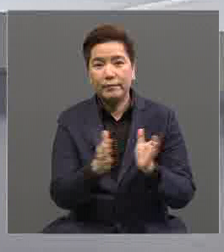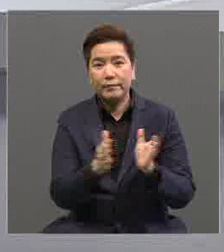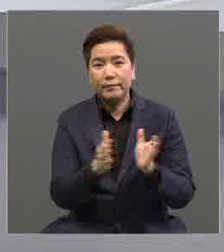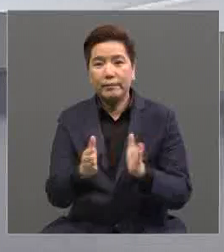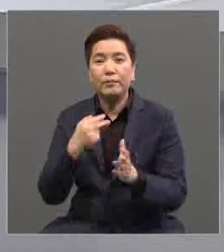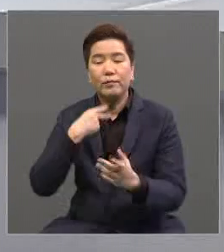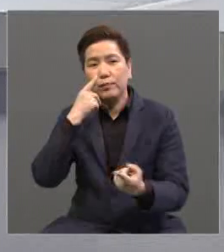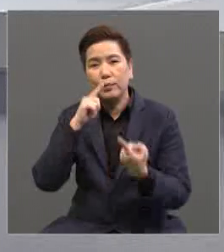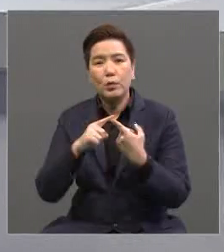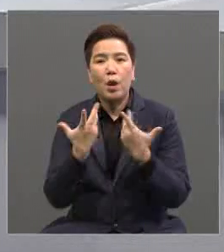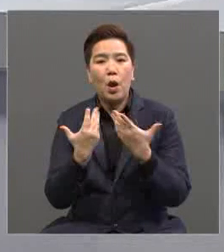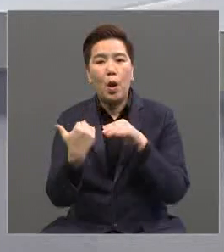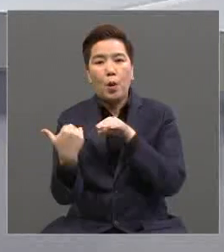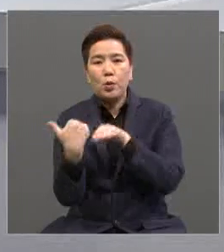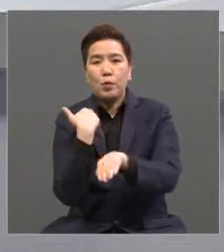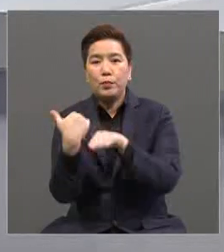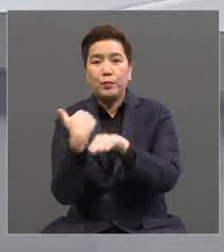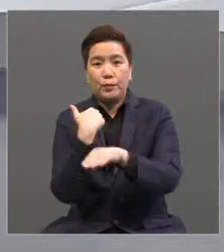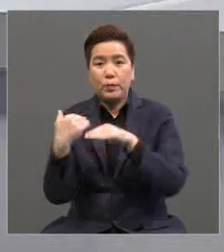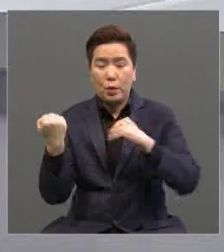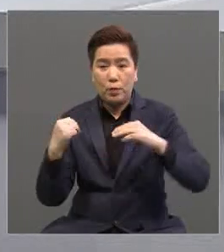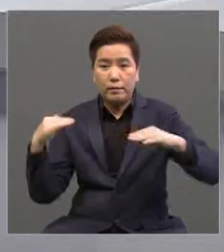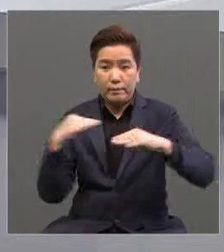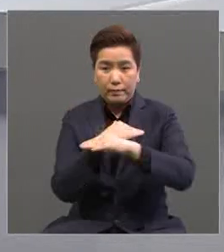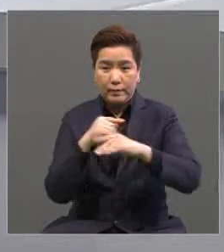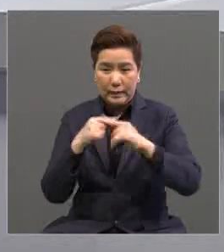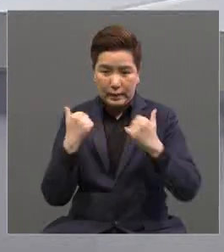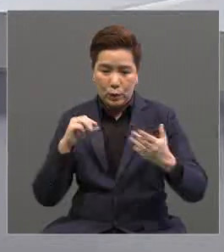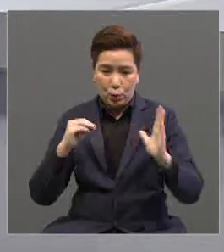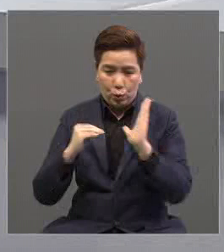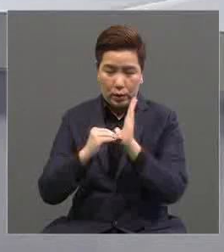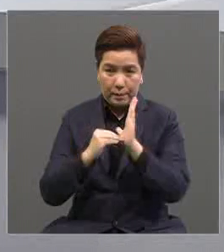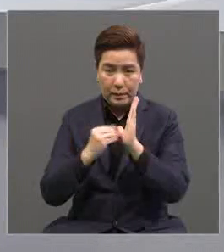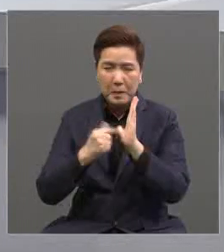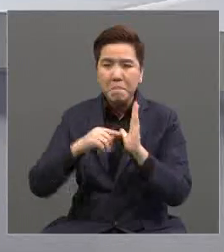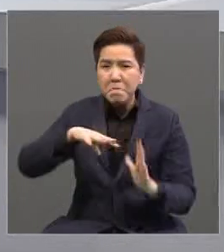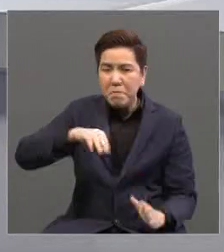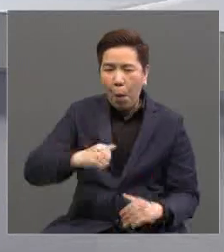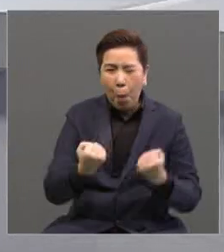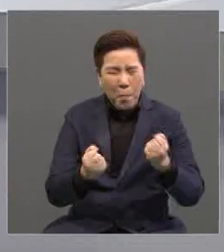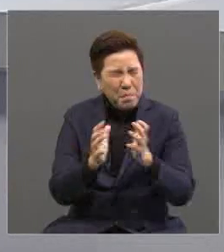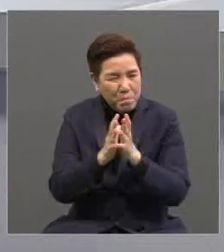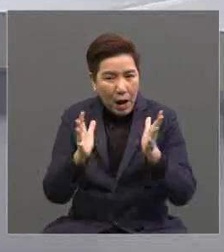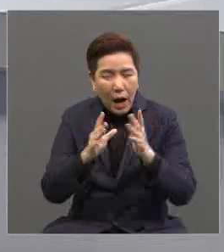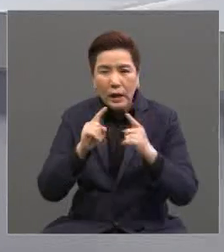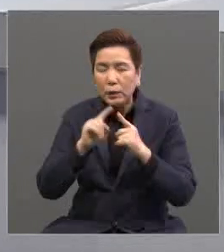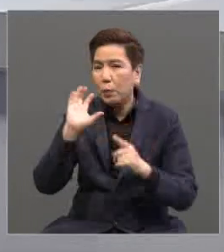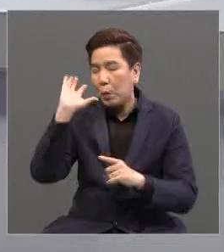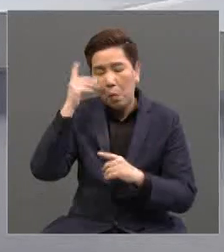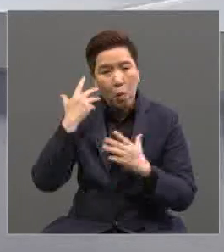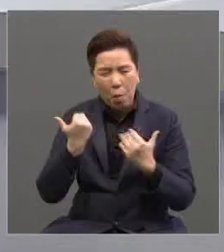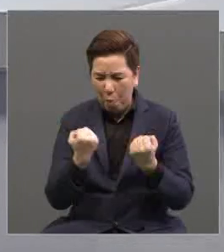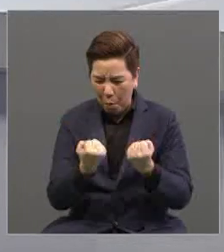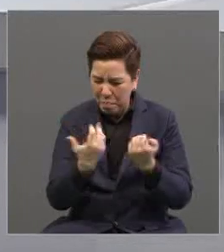คุณผู้ชมมาดูเรื่องรถเรื่องถนนกันสักหน่อยโด ค ย ร เฉ ับ พาะอย่างยิ่งถ้านับรวมในกรุงเทพมหานครนี่เป็นเมืองที่มีรถมากเป็นระดับต้นๆเลยนะค